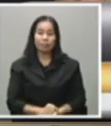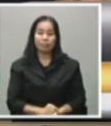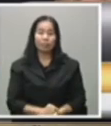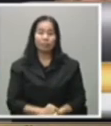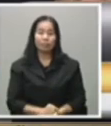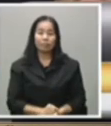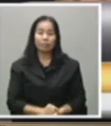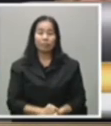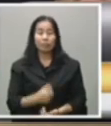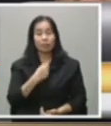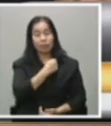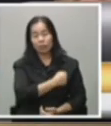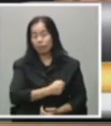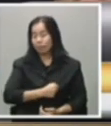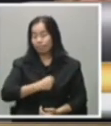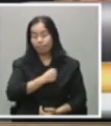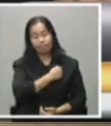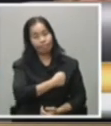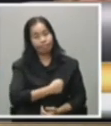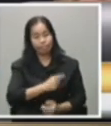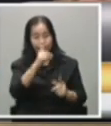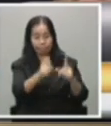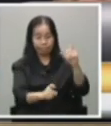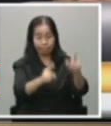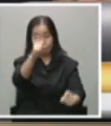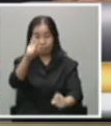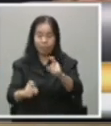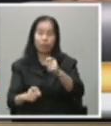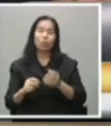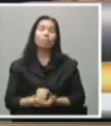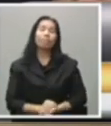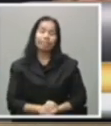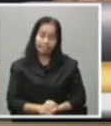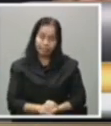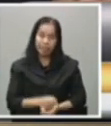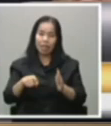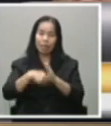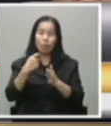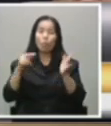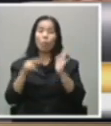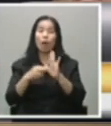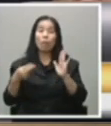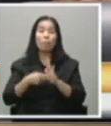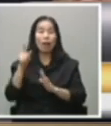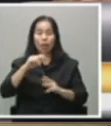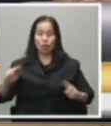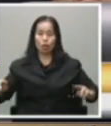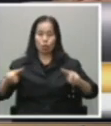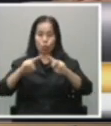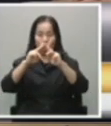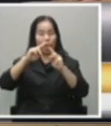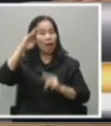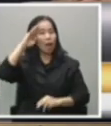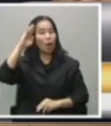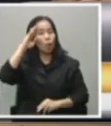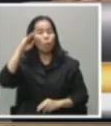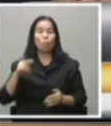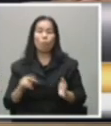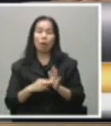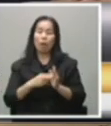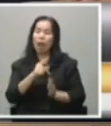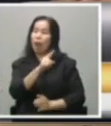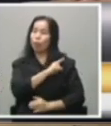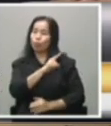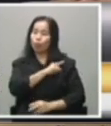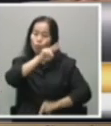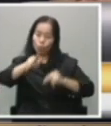โศกนาฏกรรมครั้งนี้แสดงให้เห็นถึงความละหลวมของกระทรวงกลาโหมที่ปล่อยปละละเลยขาด